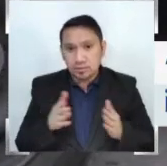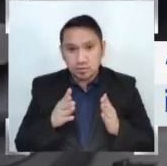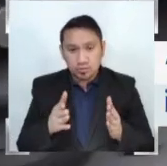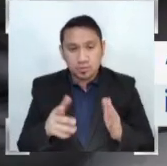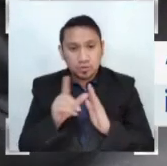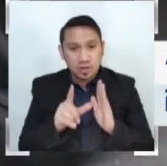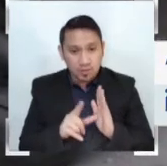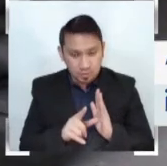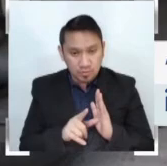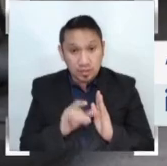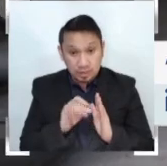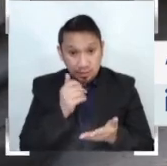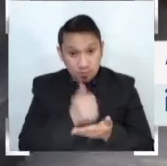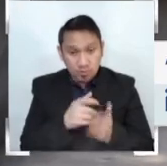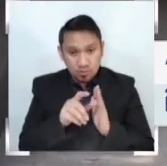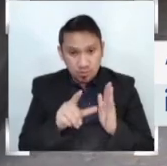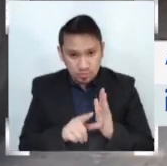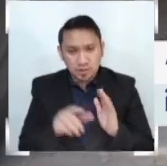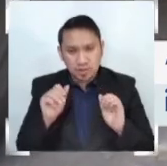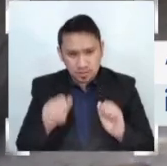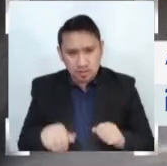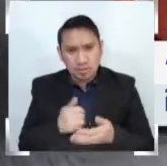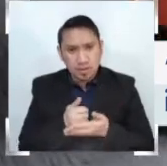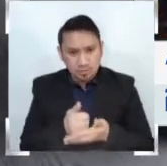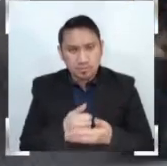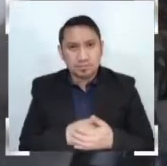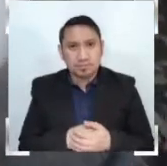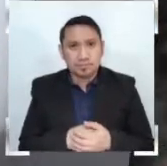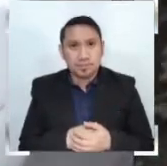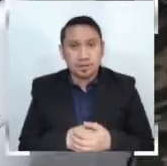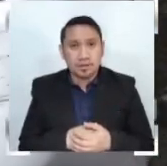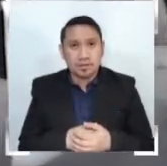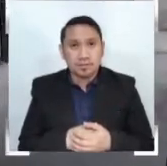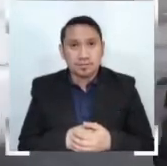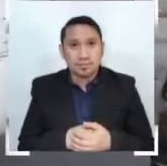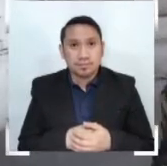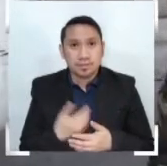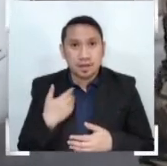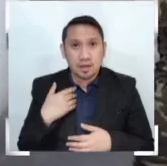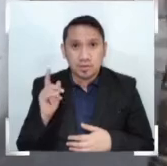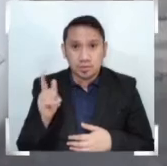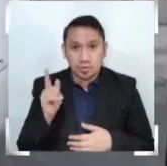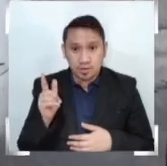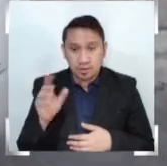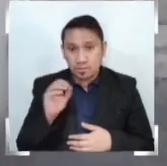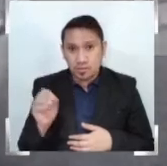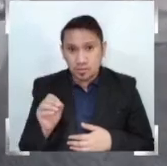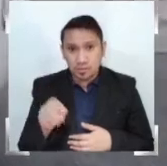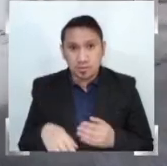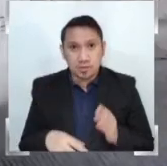rin daw ang epekto nito sa volume ng sasakyan sa kalsada. Nagkakaroon tayo 20% increase in car sales every